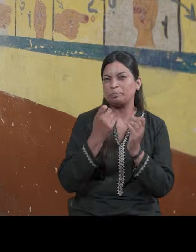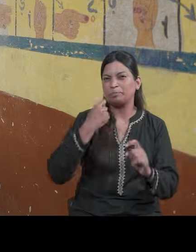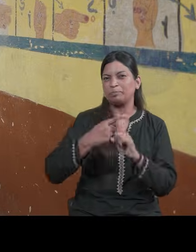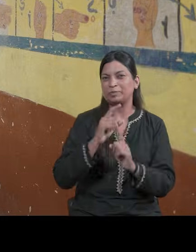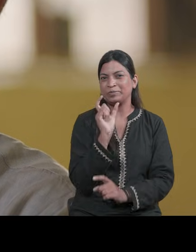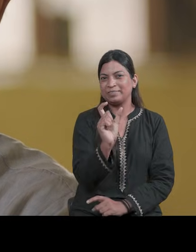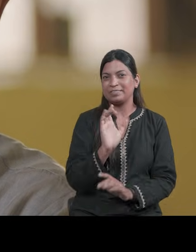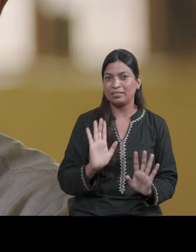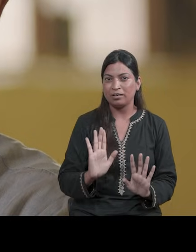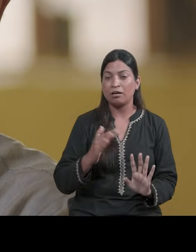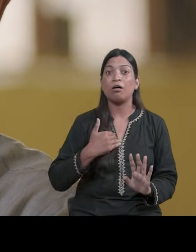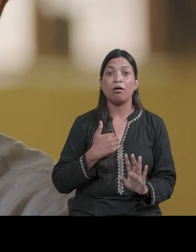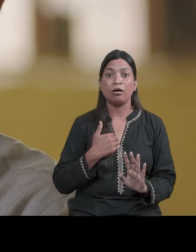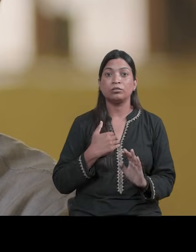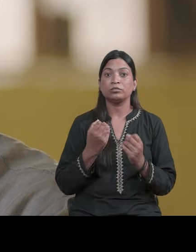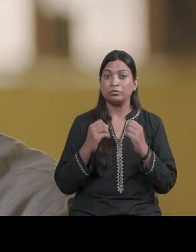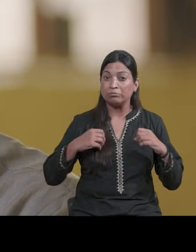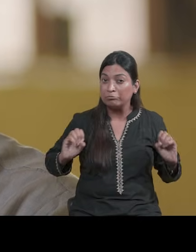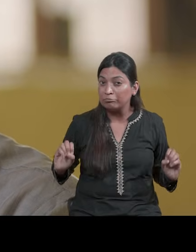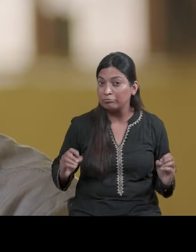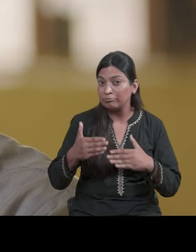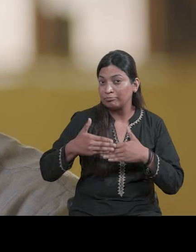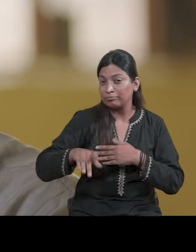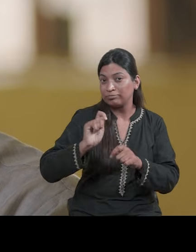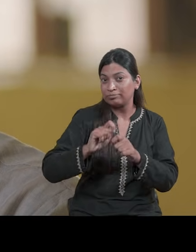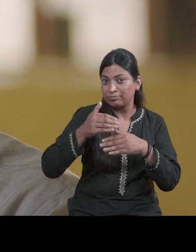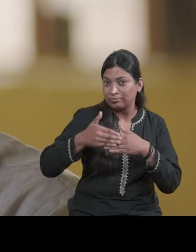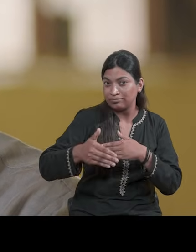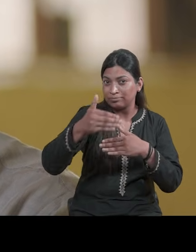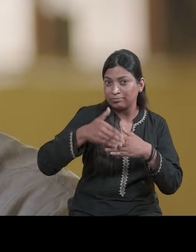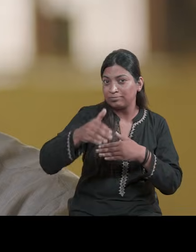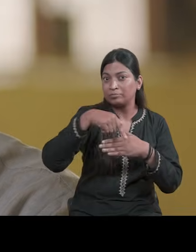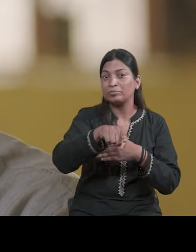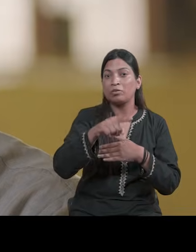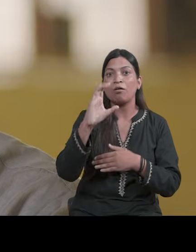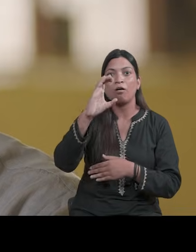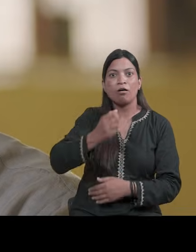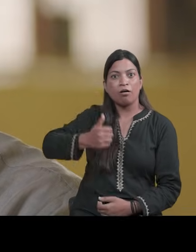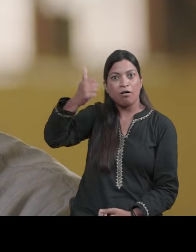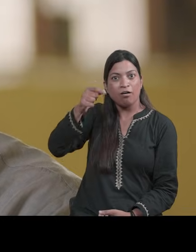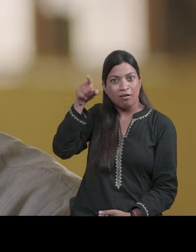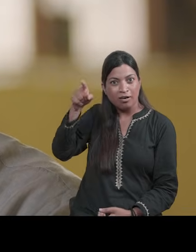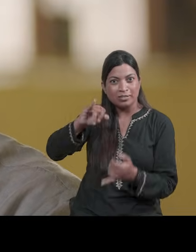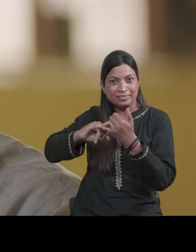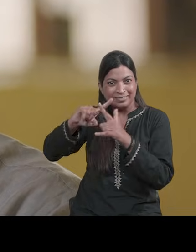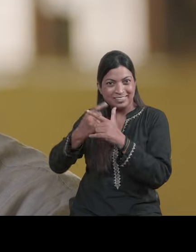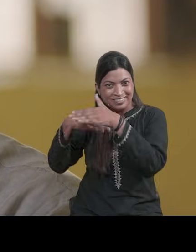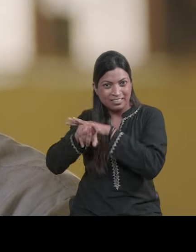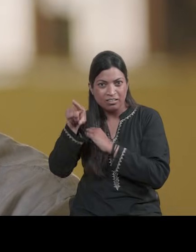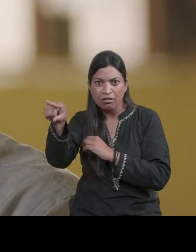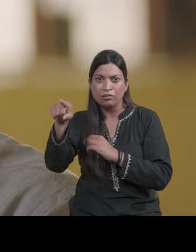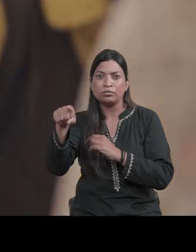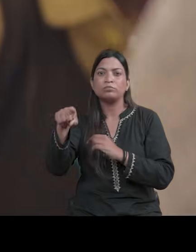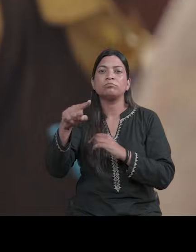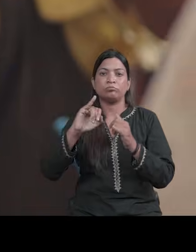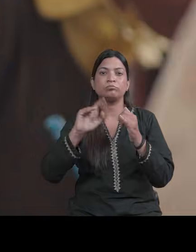मिला। जो कमिश्नर सोशल जस्टिस थे, उन्होंने मध्य प्रदेश के सारे डिस्ट्रिक्ट कलेक्टर्स को लिखा कि आनंद सोसाइटी का यह प्रयोग कि मूक बधिर बच्चे सामान्य